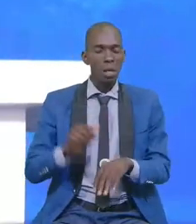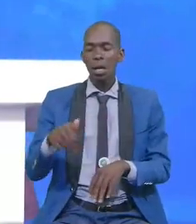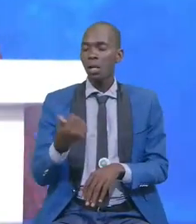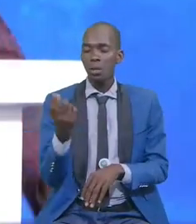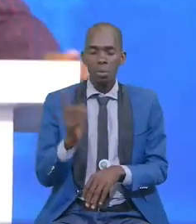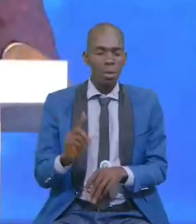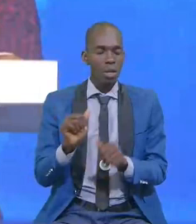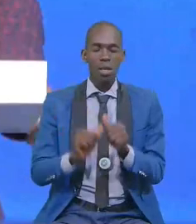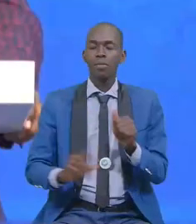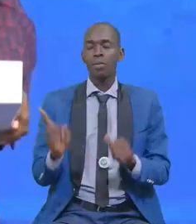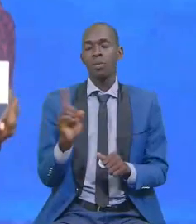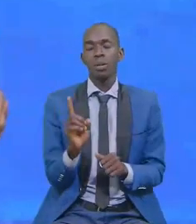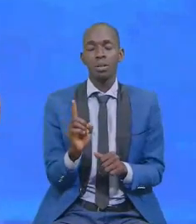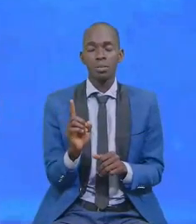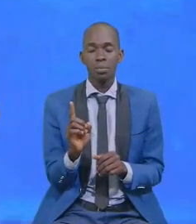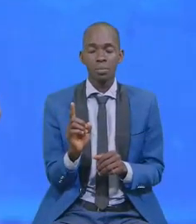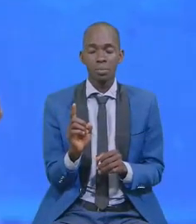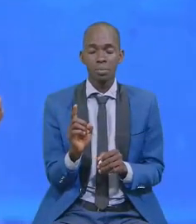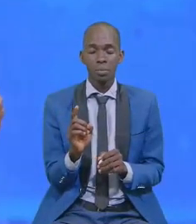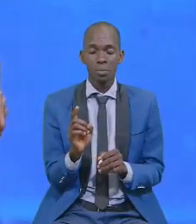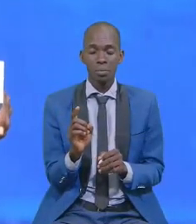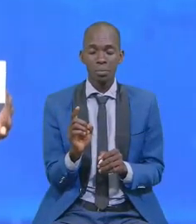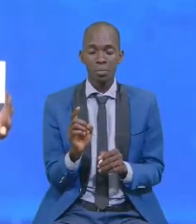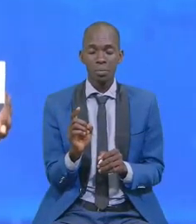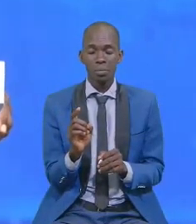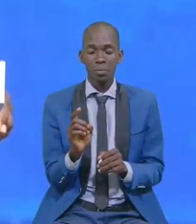partout, n'importe où.